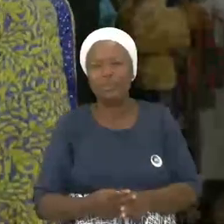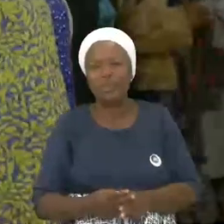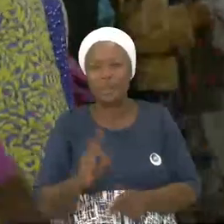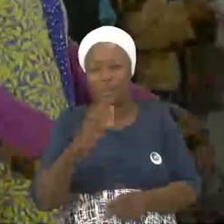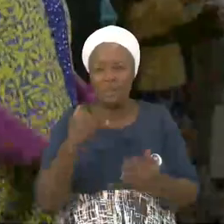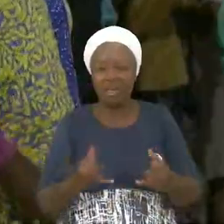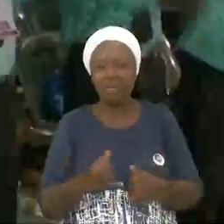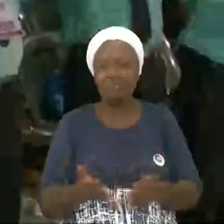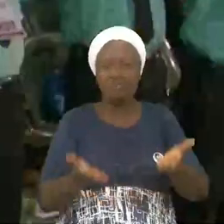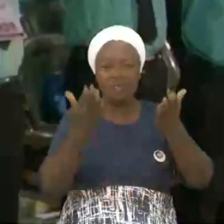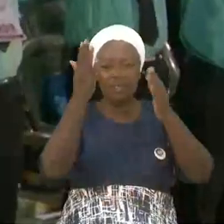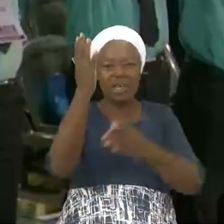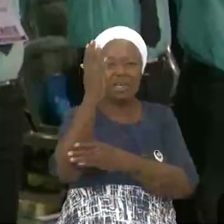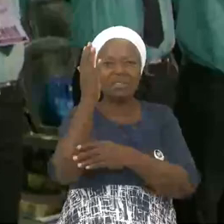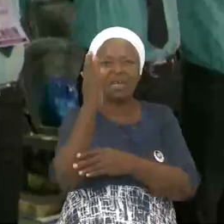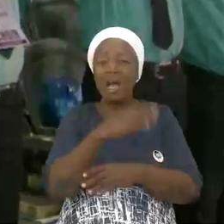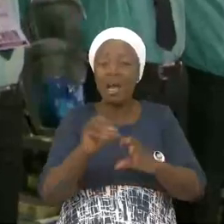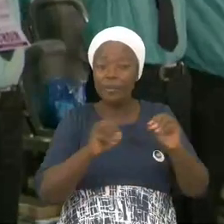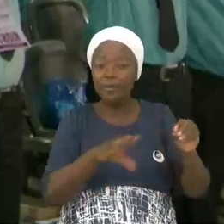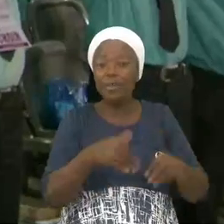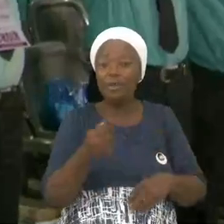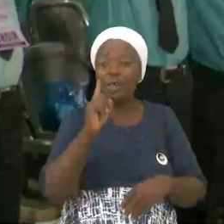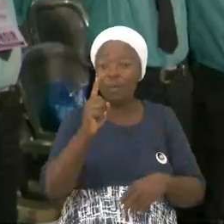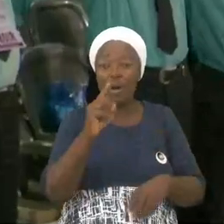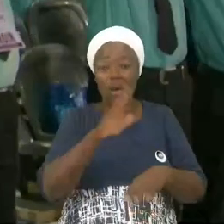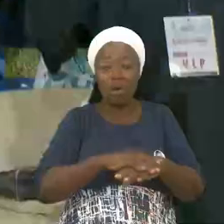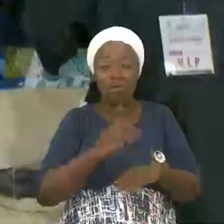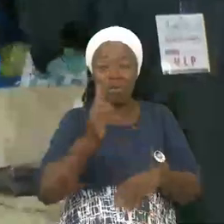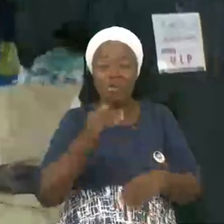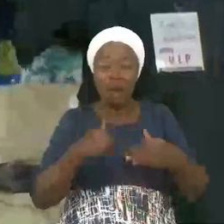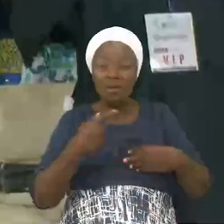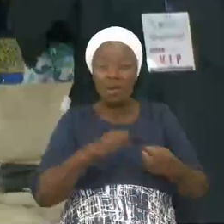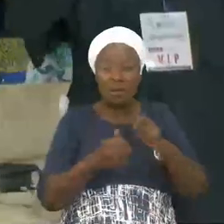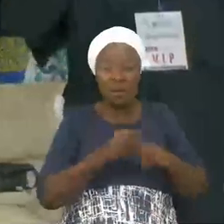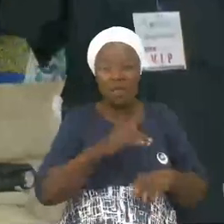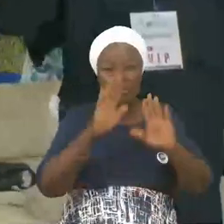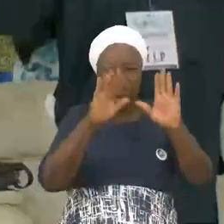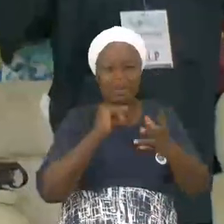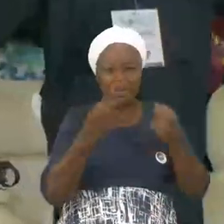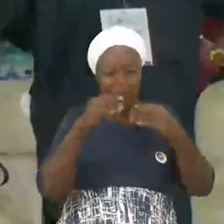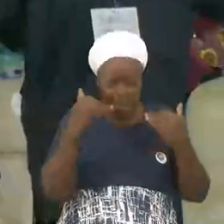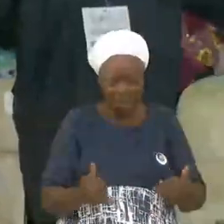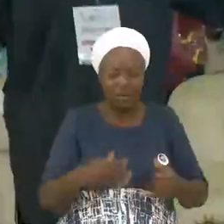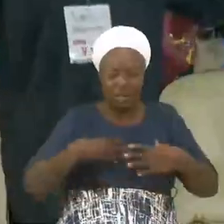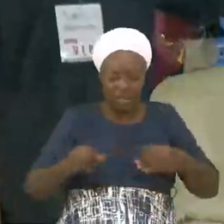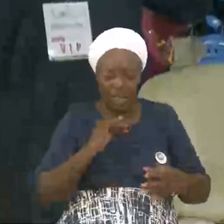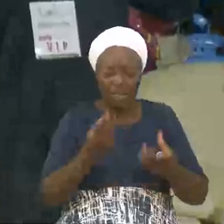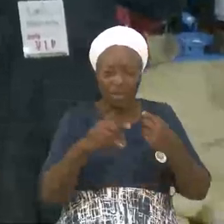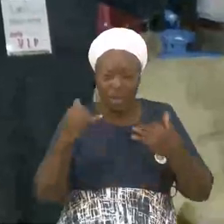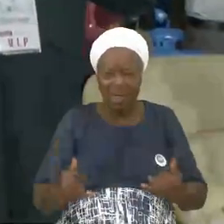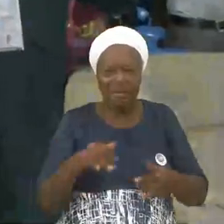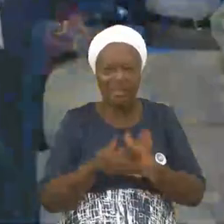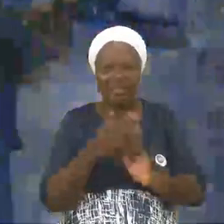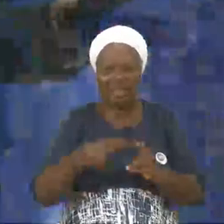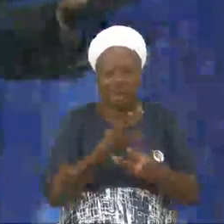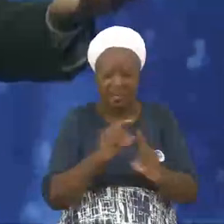puissance de Dieu sur ta vie. Où es-tu là-bas? Lève cette main-là et impose la main là où tu as le